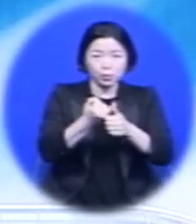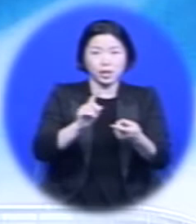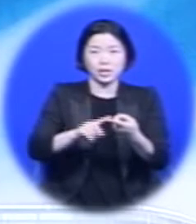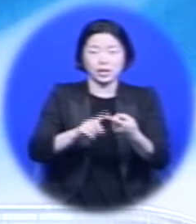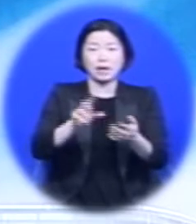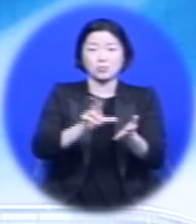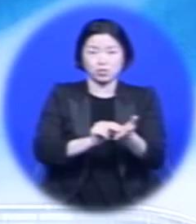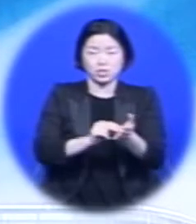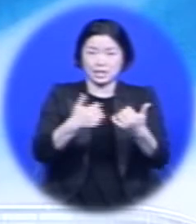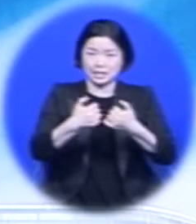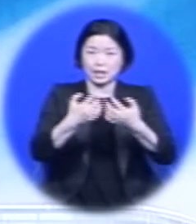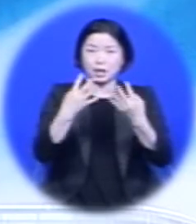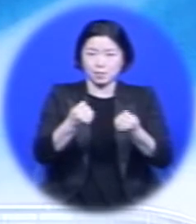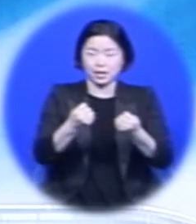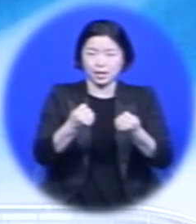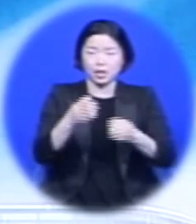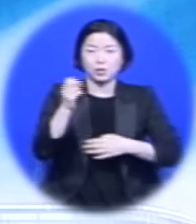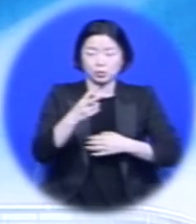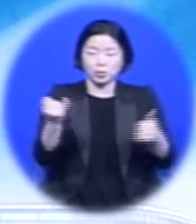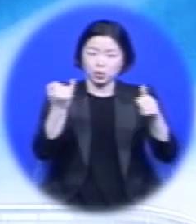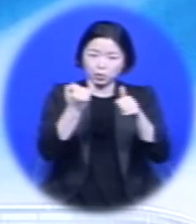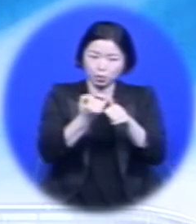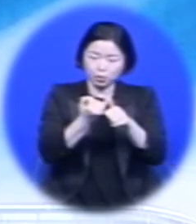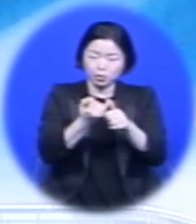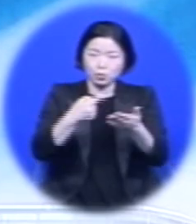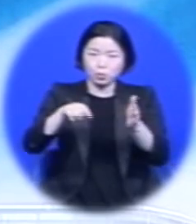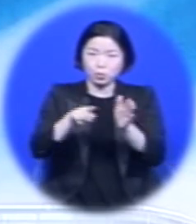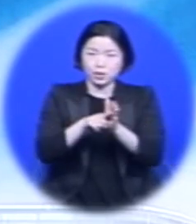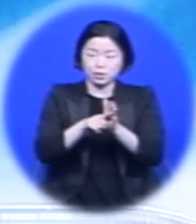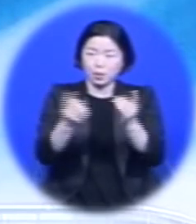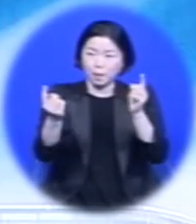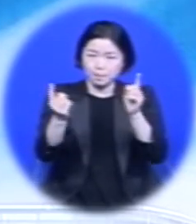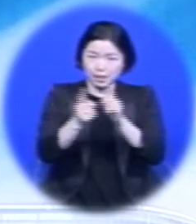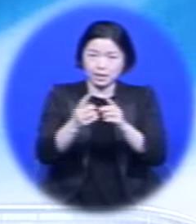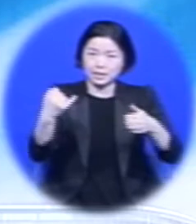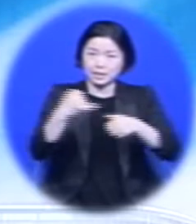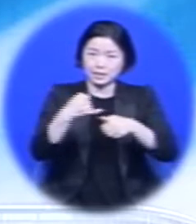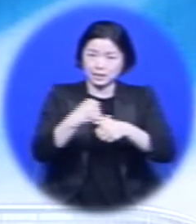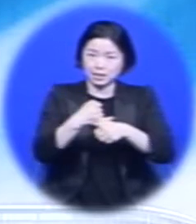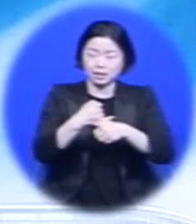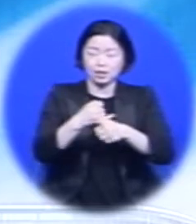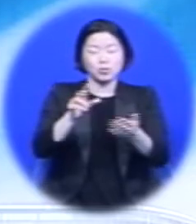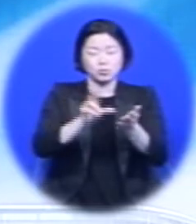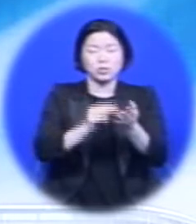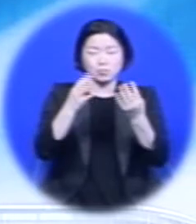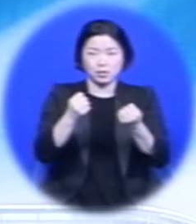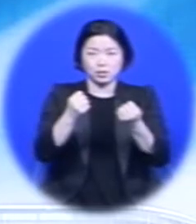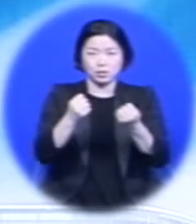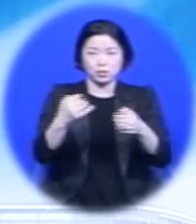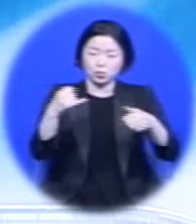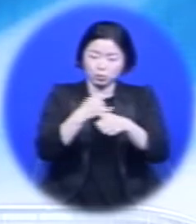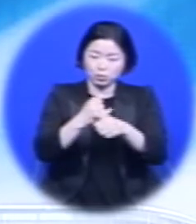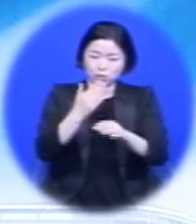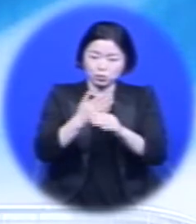그리고 결혼을 전제로 하는 이성 교제를 어떻게 해야 할지에 대한 고민이 많고 또 교제하다가 깨어진 관계